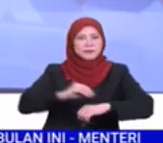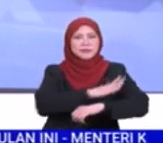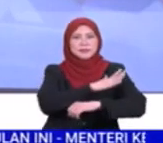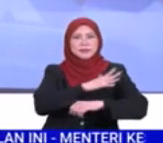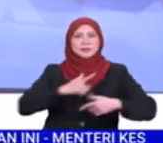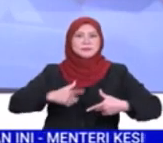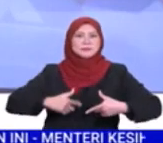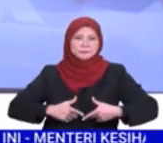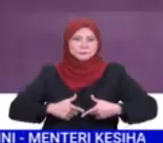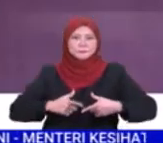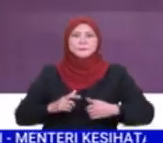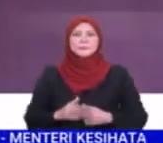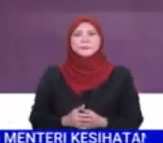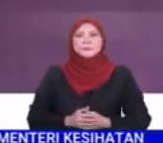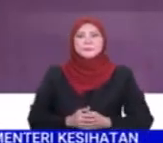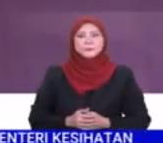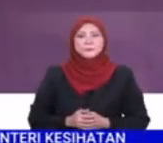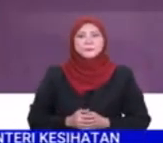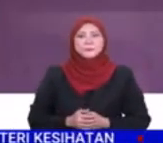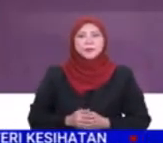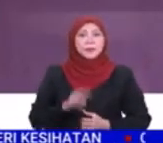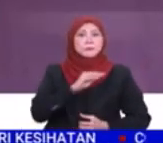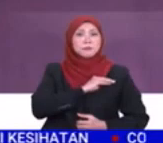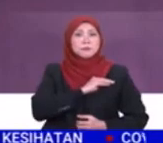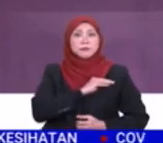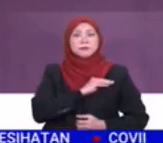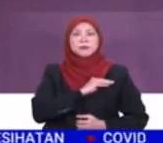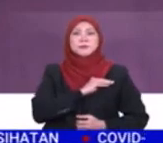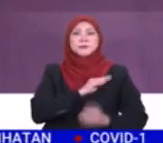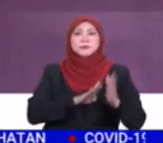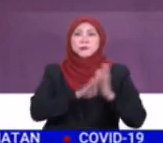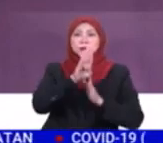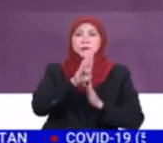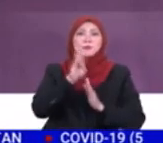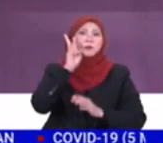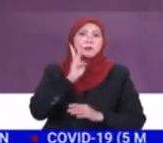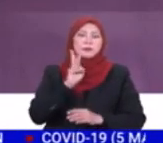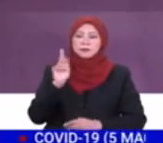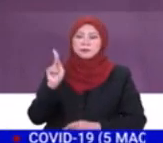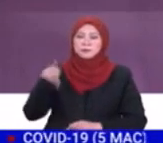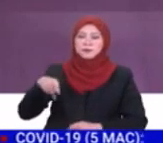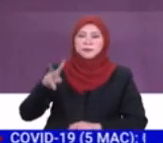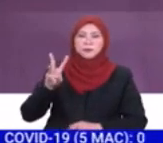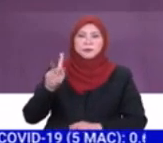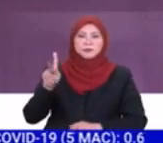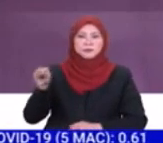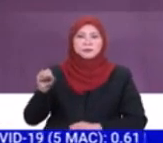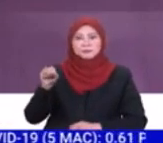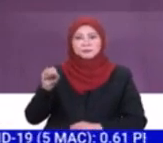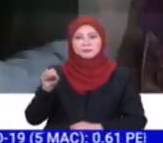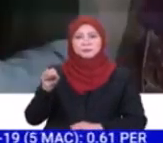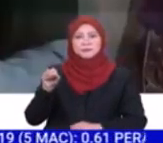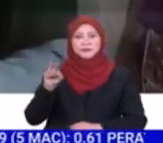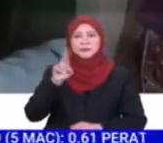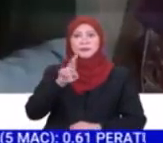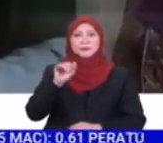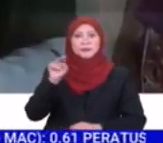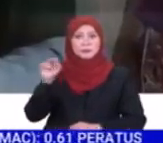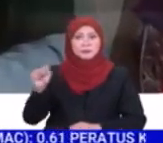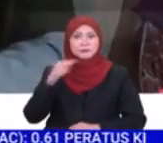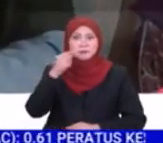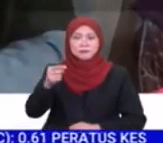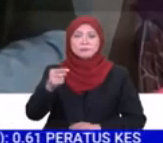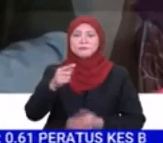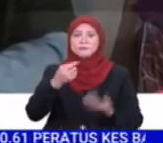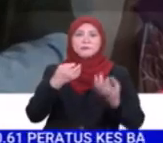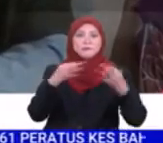suffix menteri pembangunan wanita keluarga dan masyarakat Datuk Sri Rina Muhammad Harun berkata saringan diberi